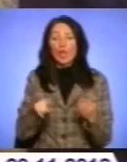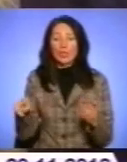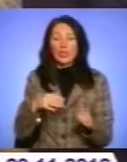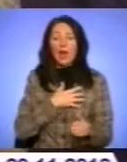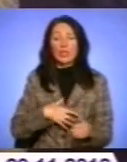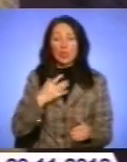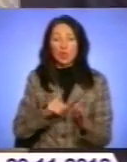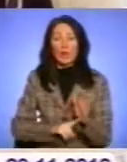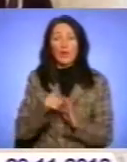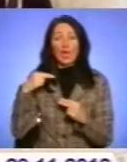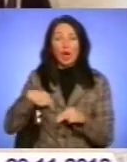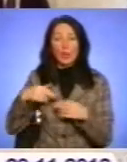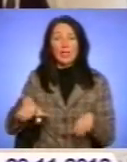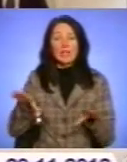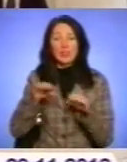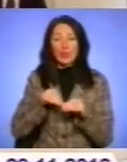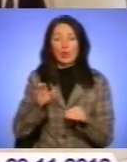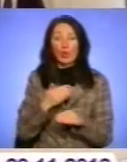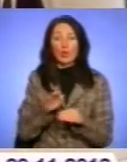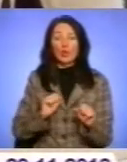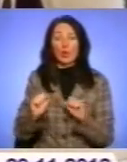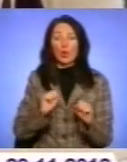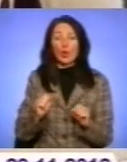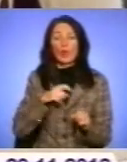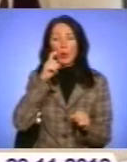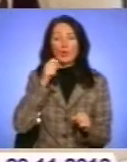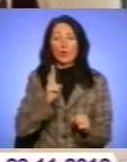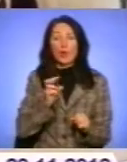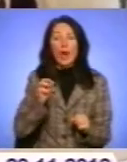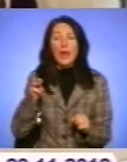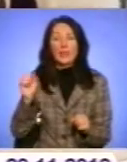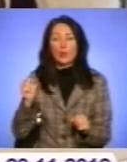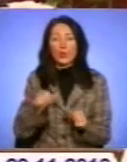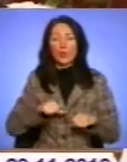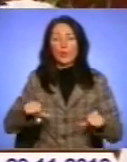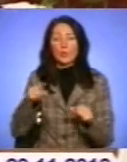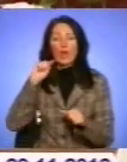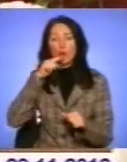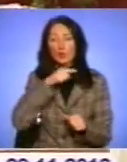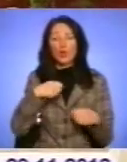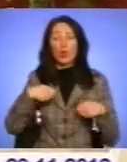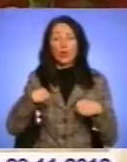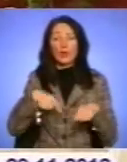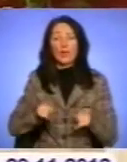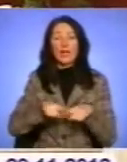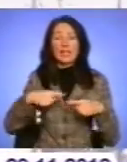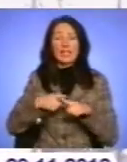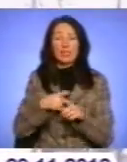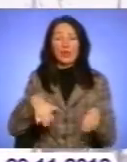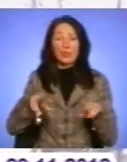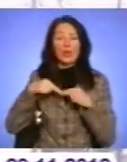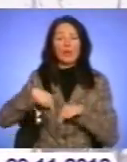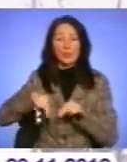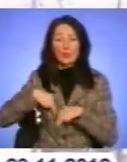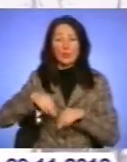роботи спільної міжурядової українсько-катарської комісії з економічного, торговельного та технічного співробітництва.